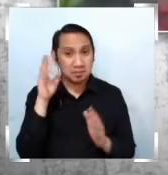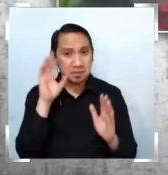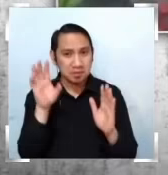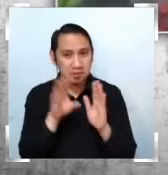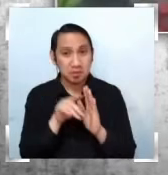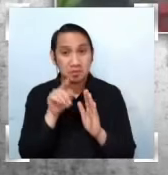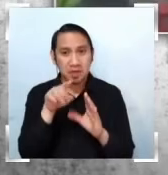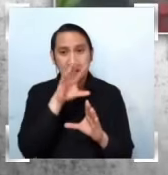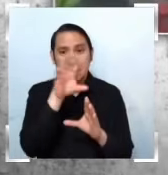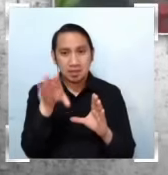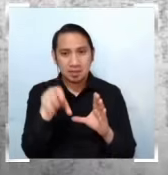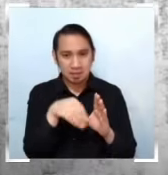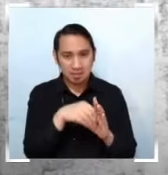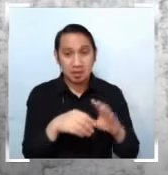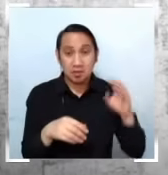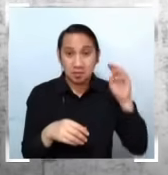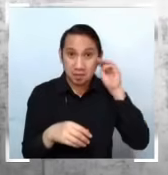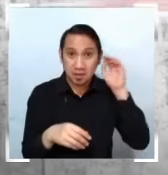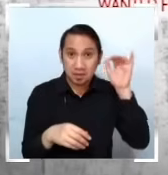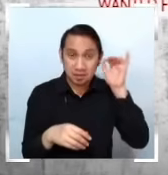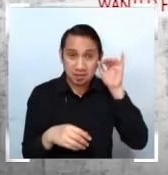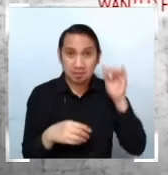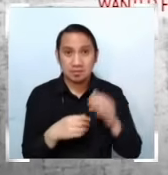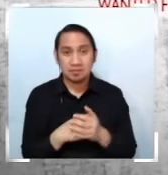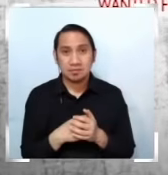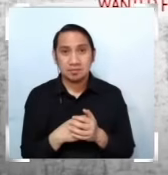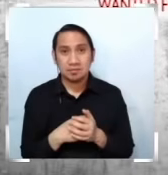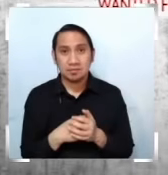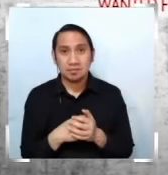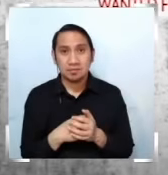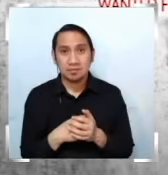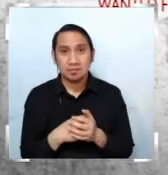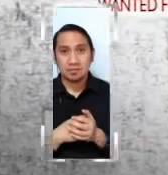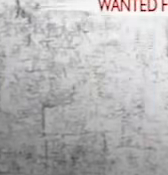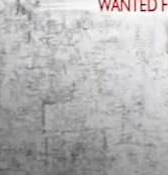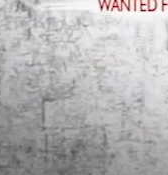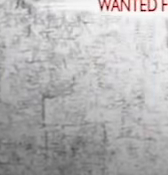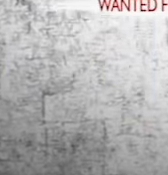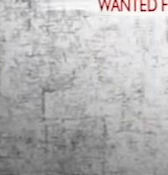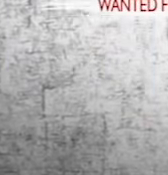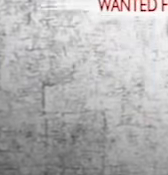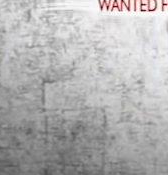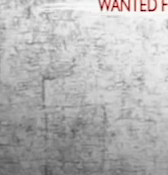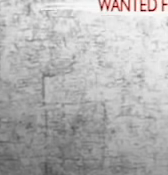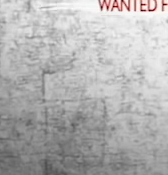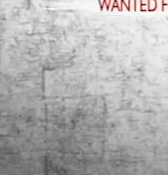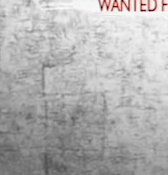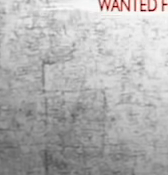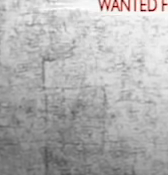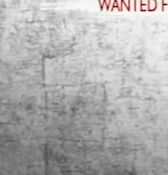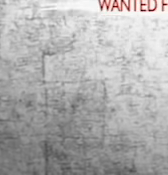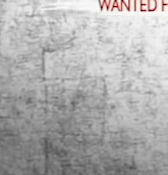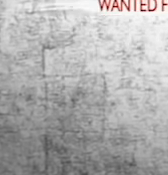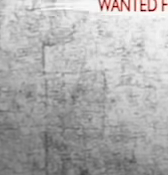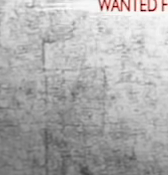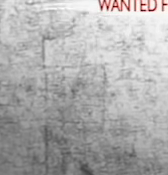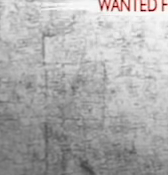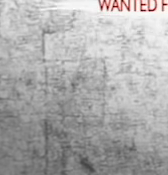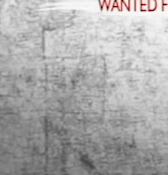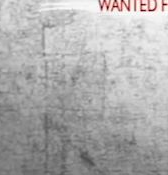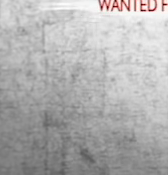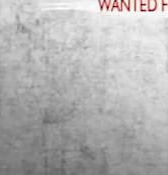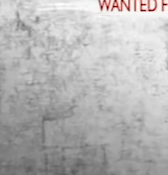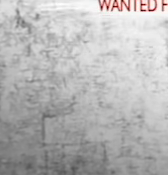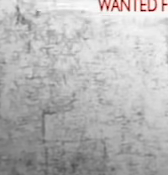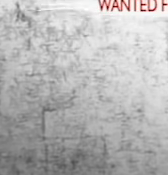kasama ang Pangulo. Si Wang Wenlie, o mas kilala sa pangalang Tony Wang na chairman ng Pharmaly International Holdings, wanted naman para sa